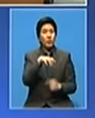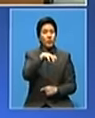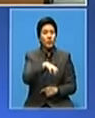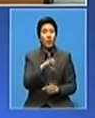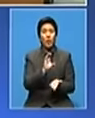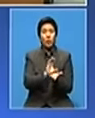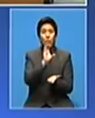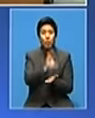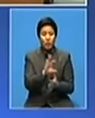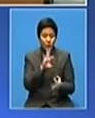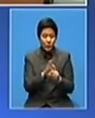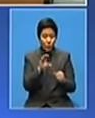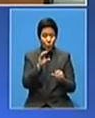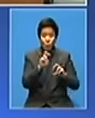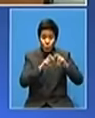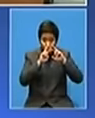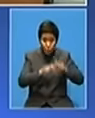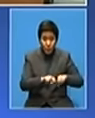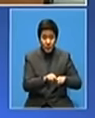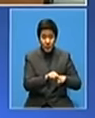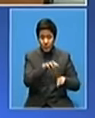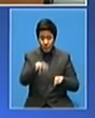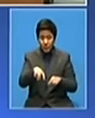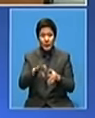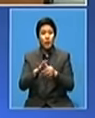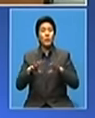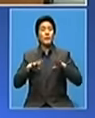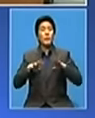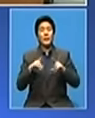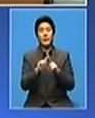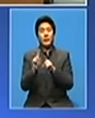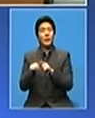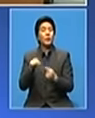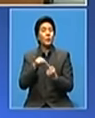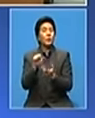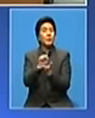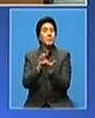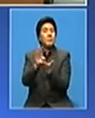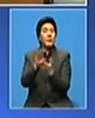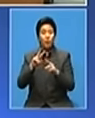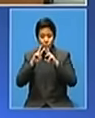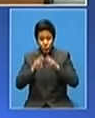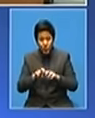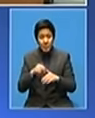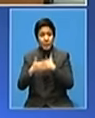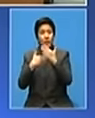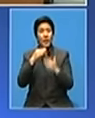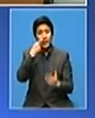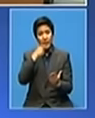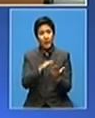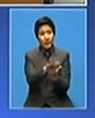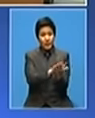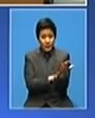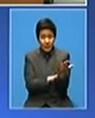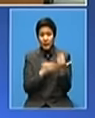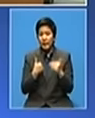กองทุนสนับสนุนการวิจัยรวมถึงองค์กรวิจัยอิสระเช่นสถาบันวิจัยเพื่อการพัฒนาประเทศไทยหรือ